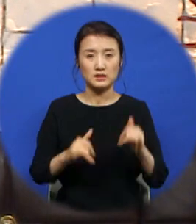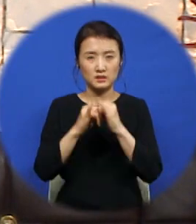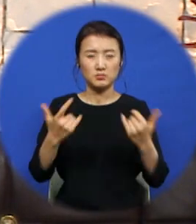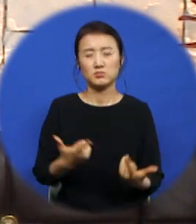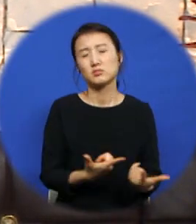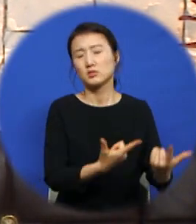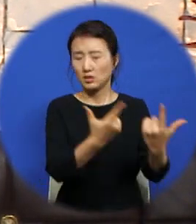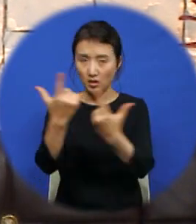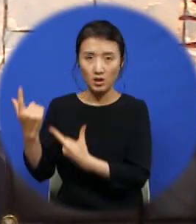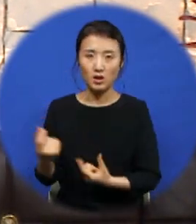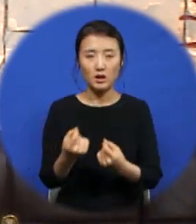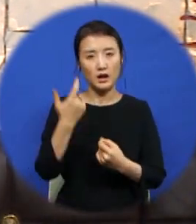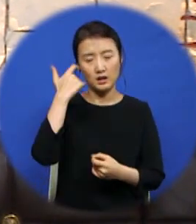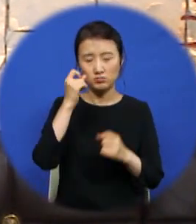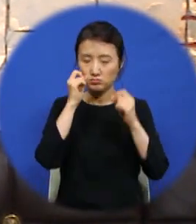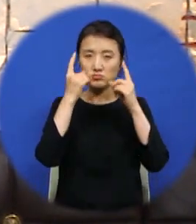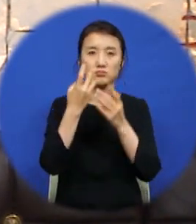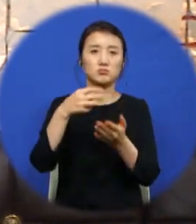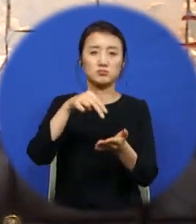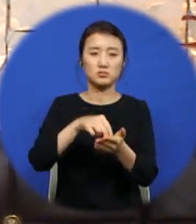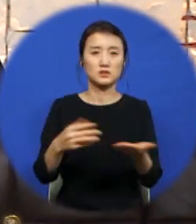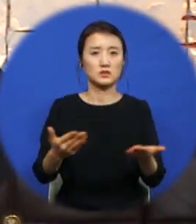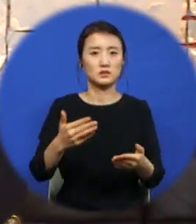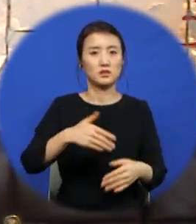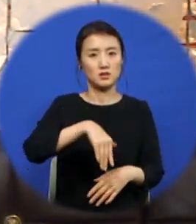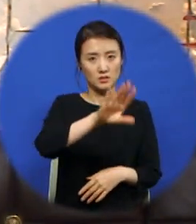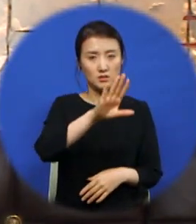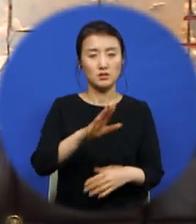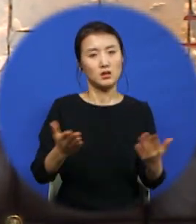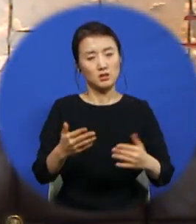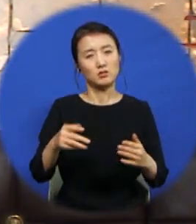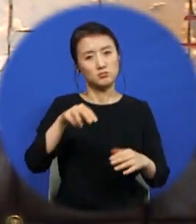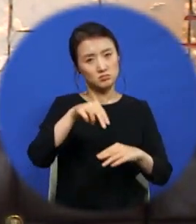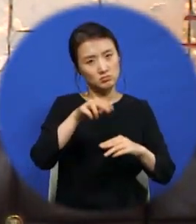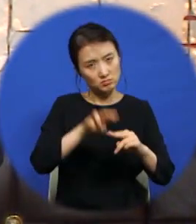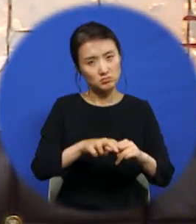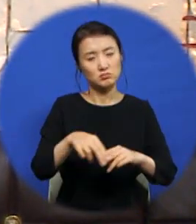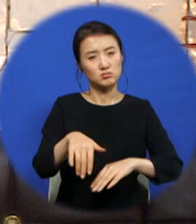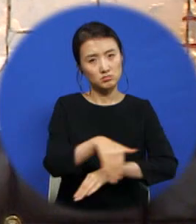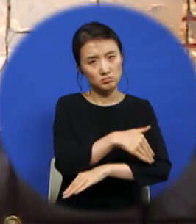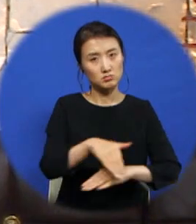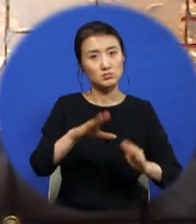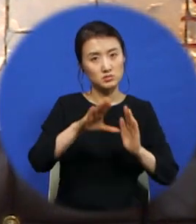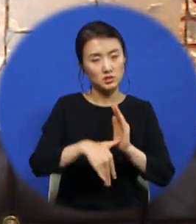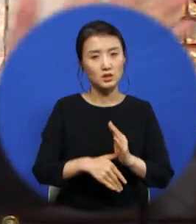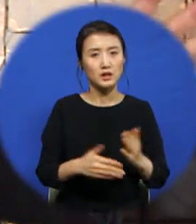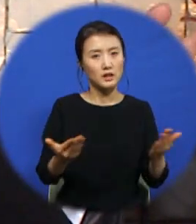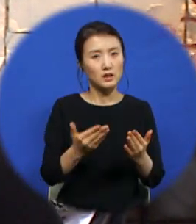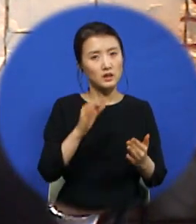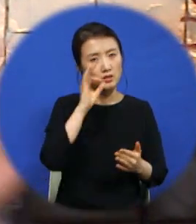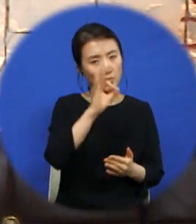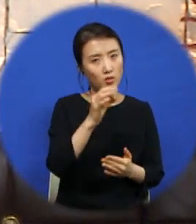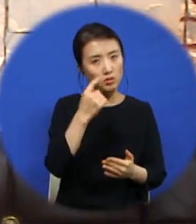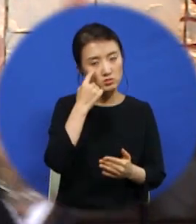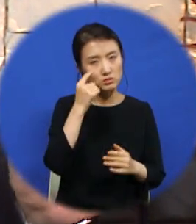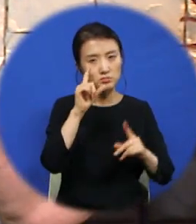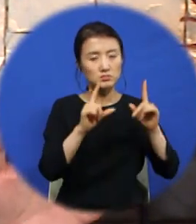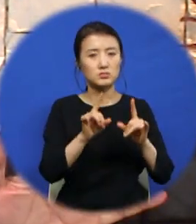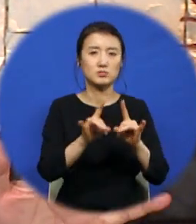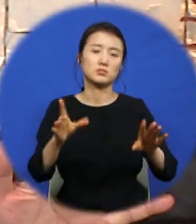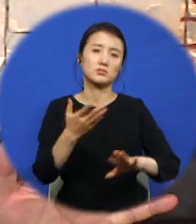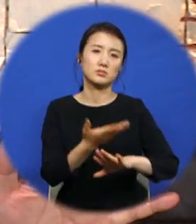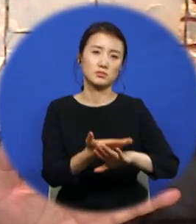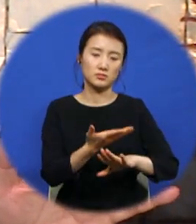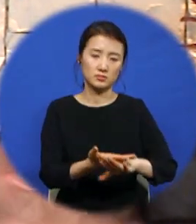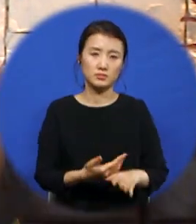갑니다 꼭 같은 직장에서 꼭 같은 일을 하더라도 이를 해석하는 사람은 천 양지 참가자 완전히 다른